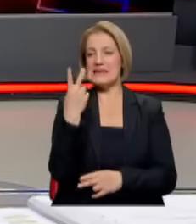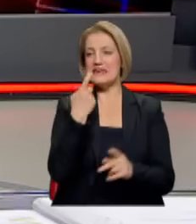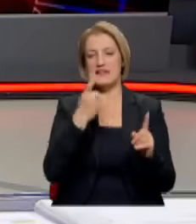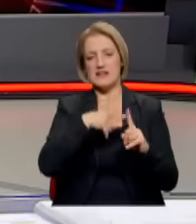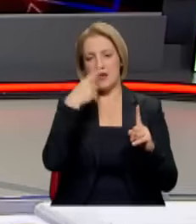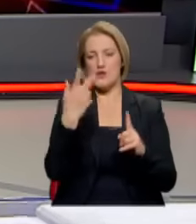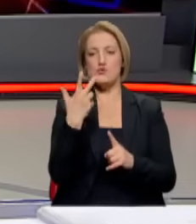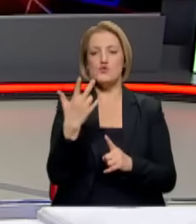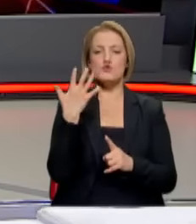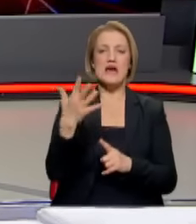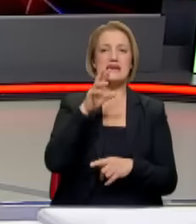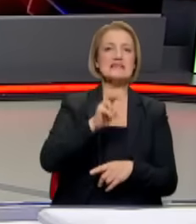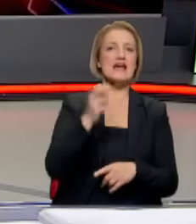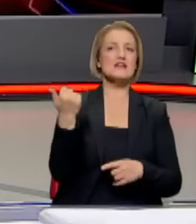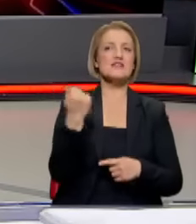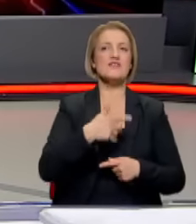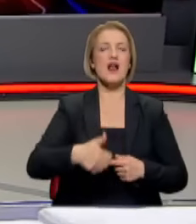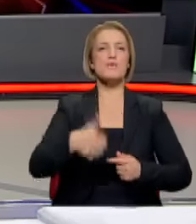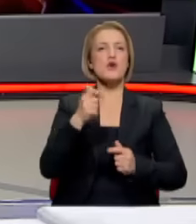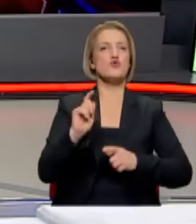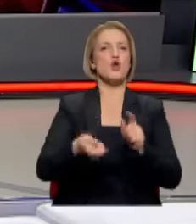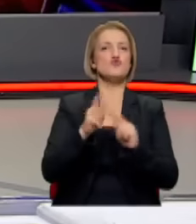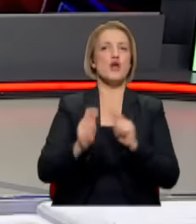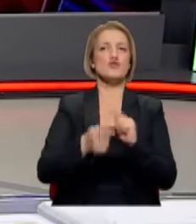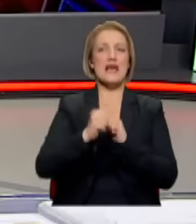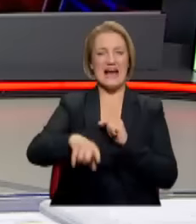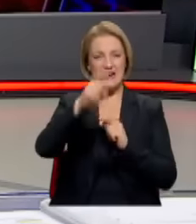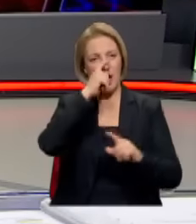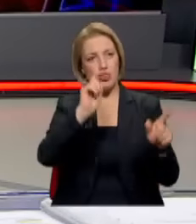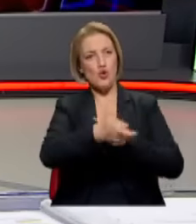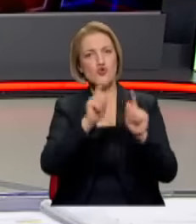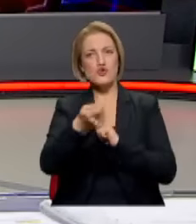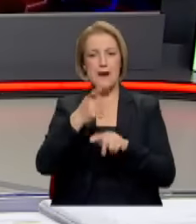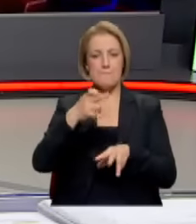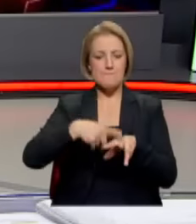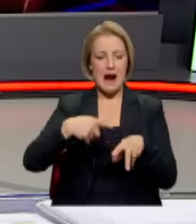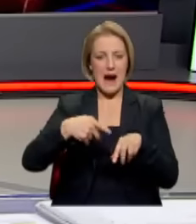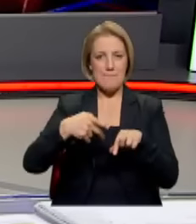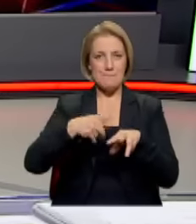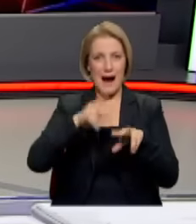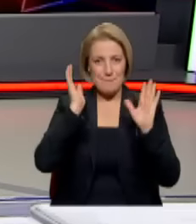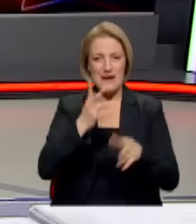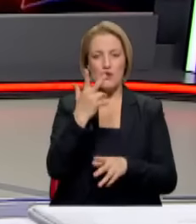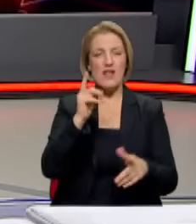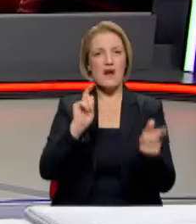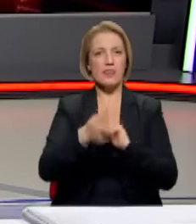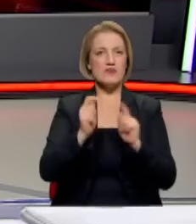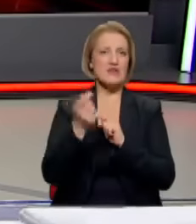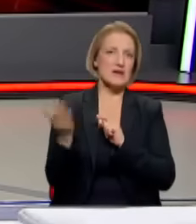ülkelerde üçer beşer sekizer kez Lider değişikliği yaşandı krallar değişti Papa bile üç kere değişti